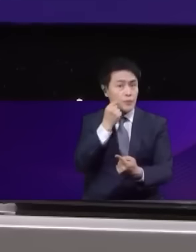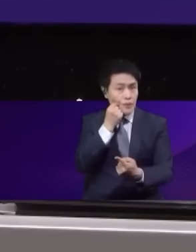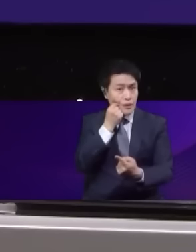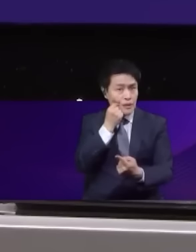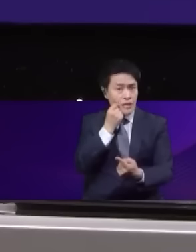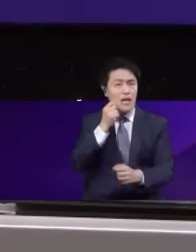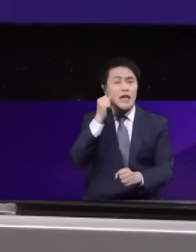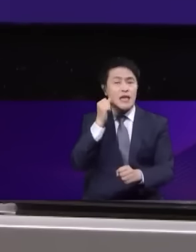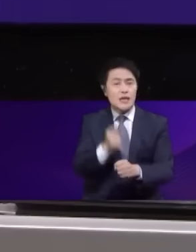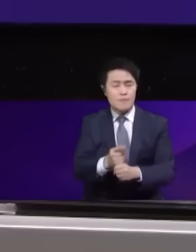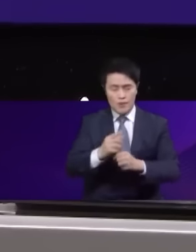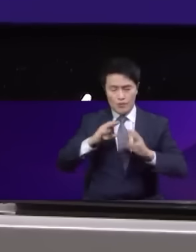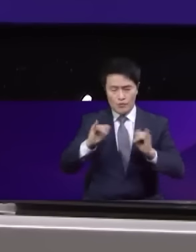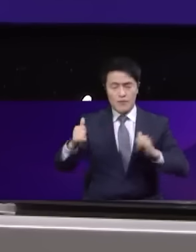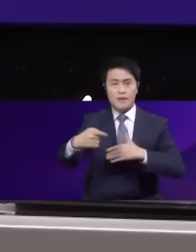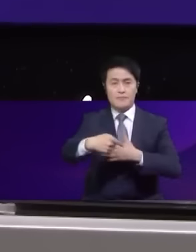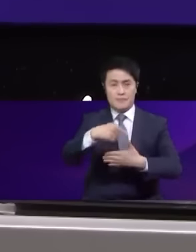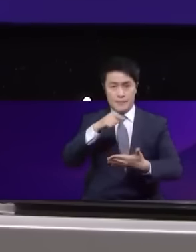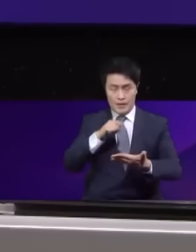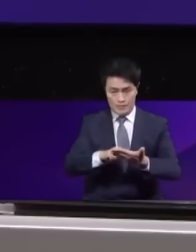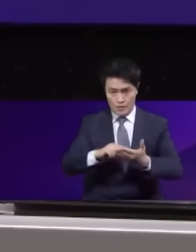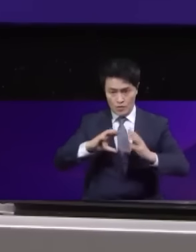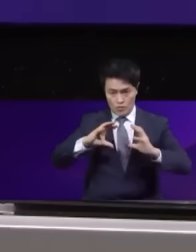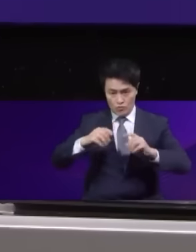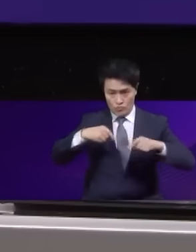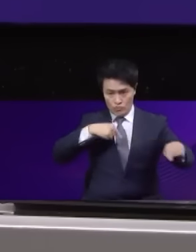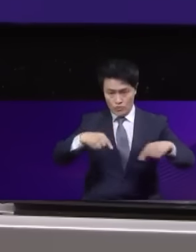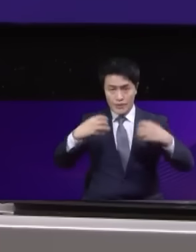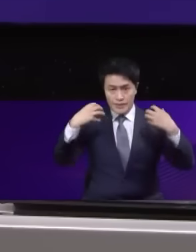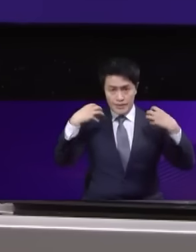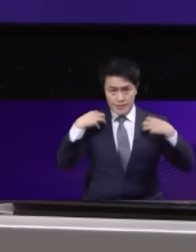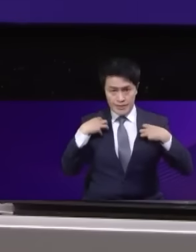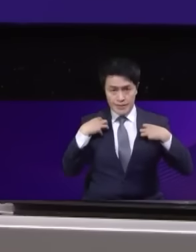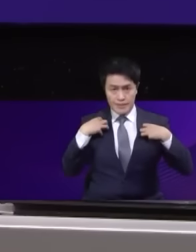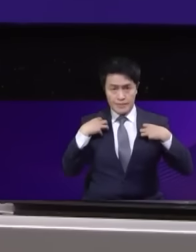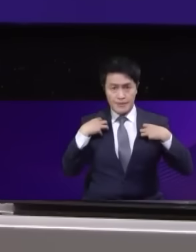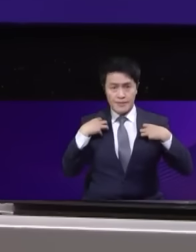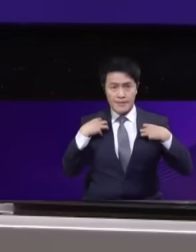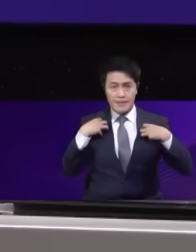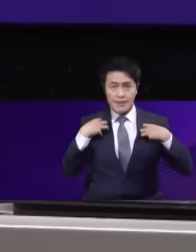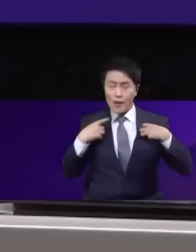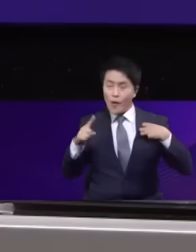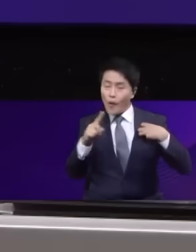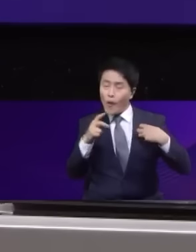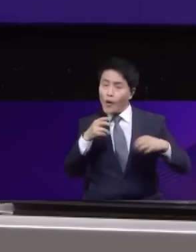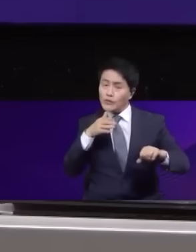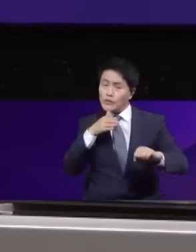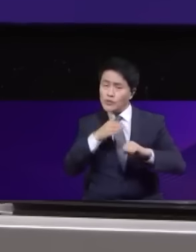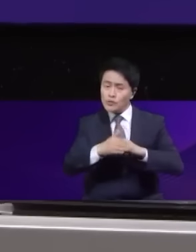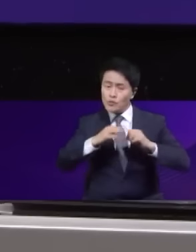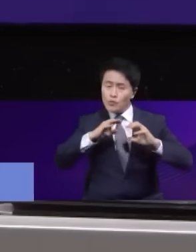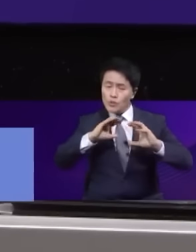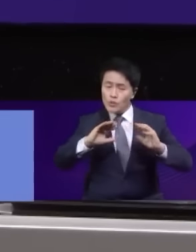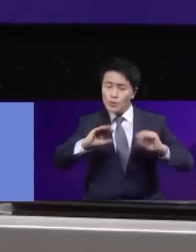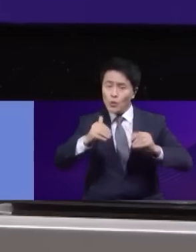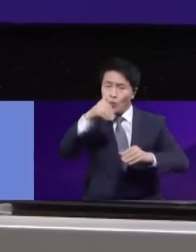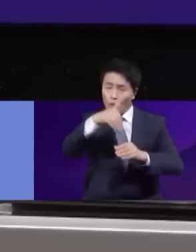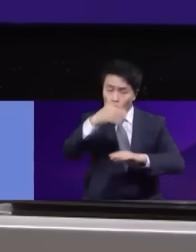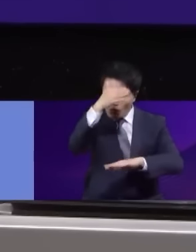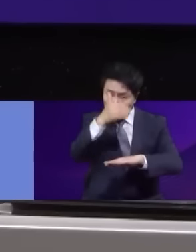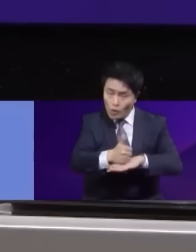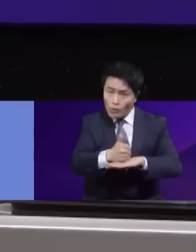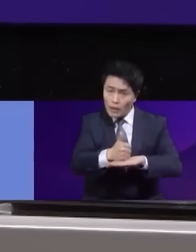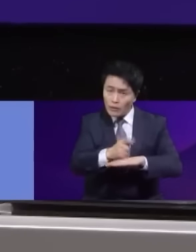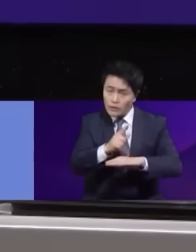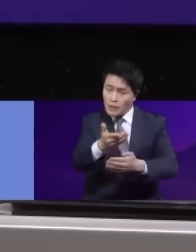이 민심에 대해서 국정을 책임지고 있는 분들이 어떻게 이 민심을 받아들이냐에 따라서는 이 선거